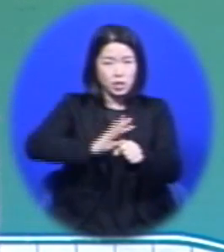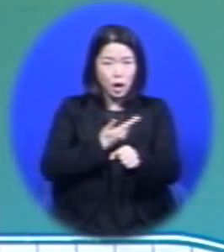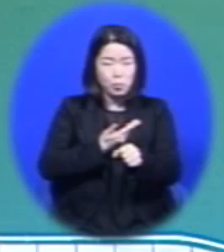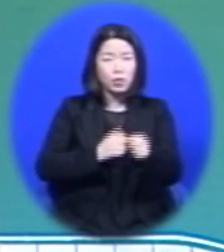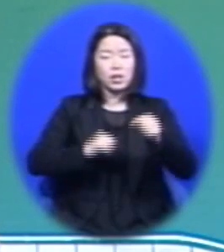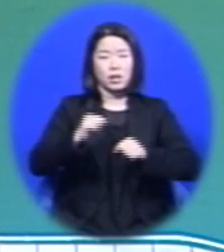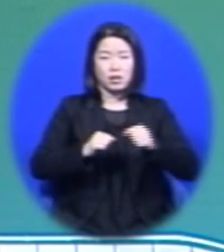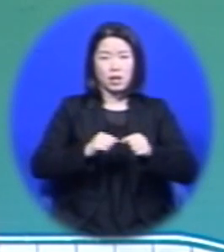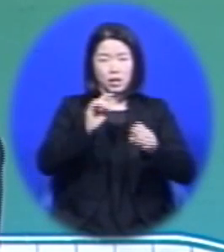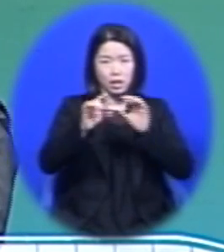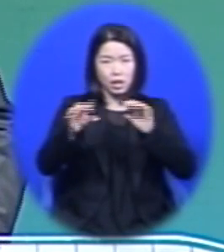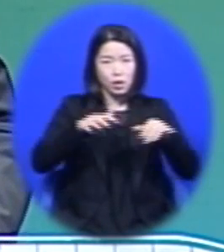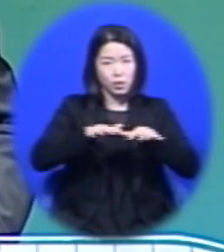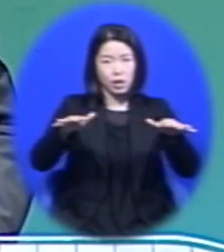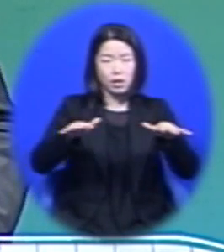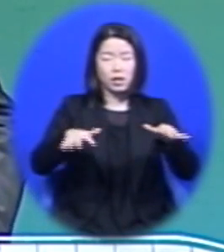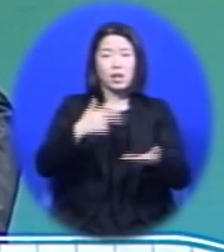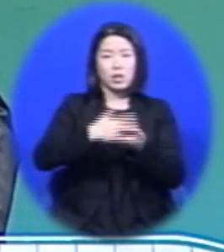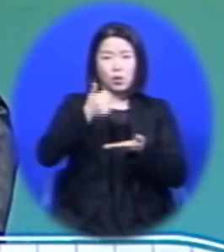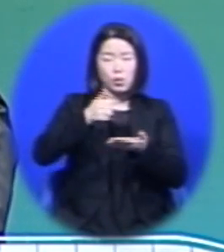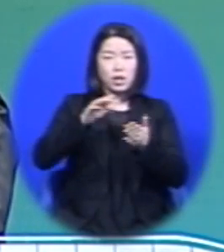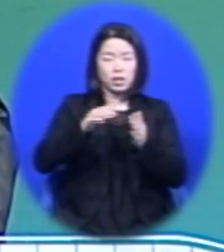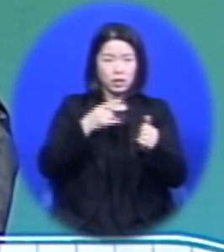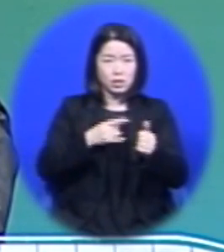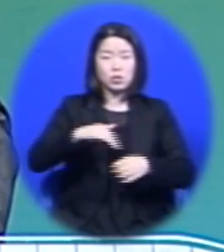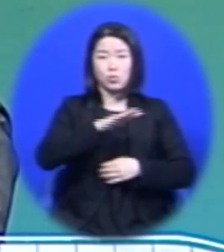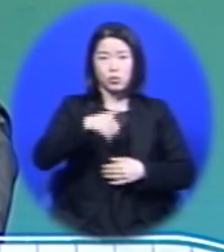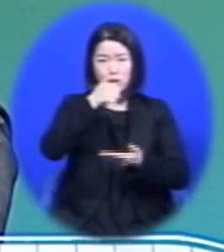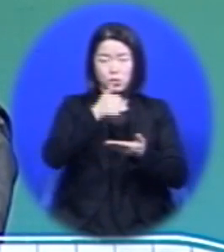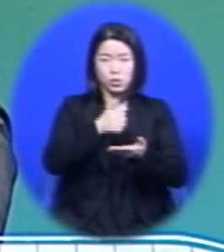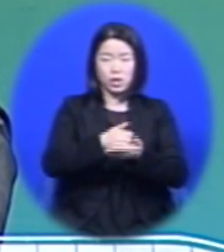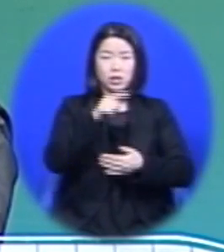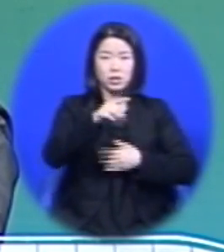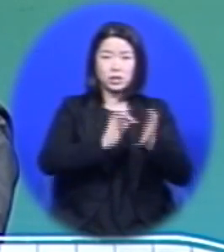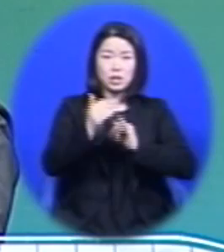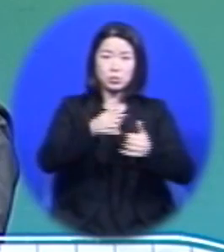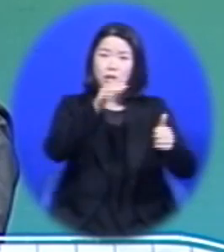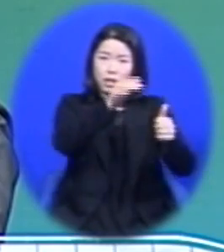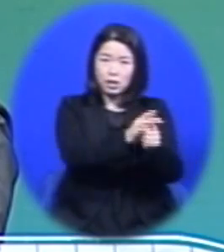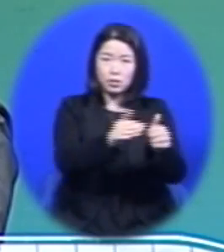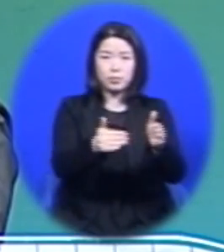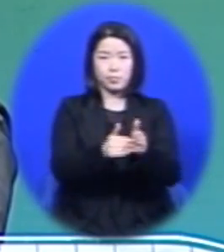제 길로 갔거늘 여호와께서는 우리 무리의 죄악을 그에게 담당시키셨도다.